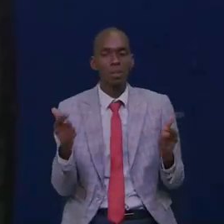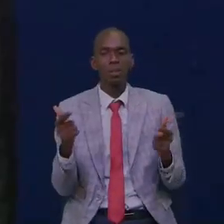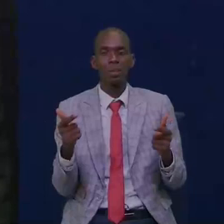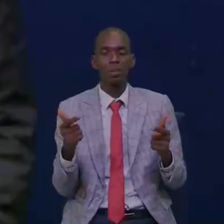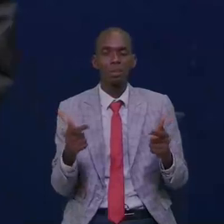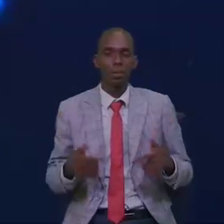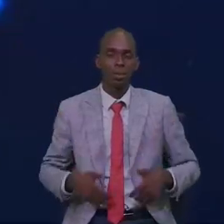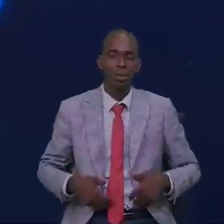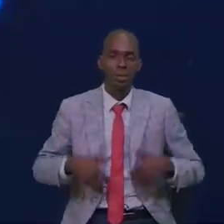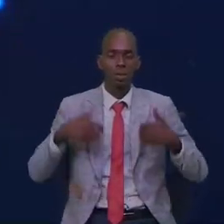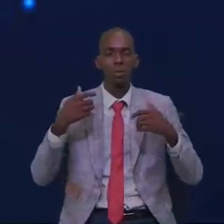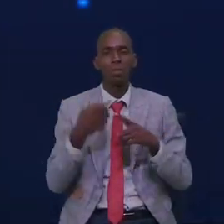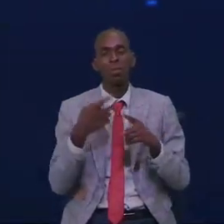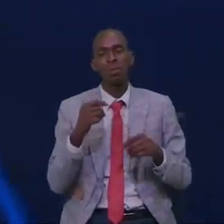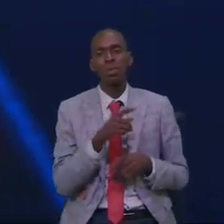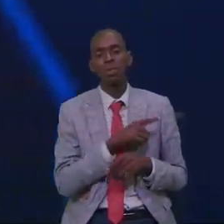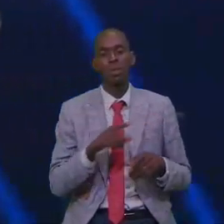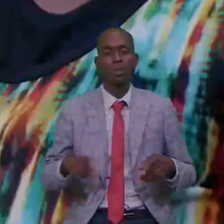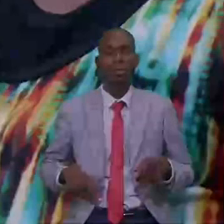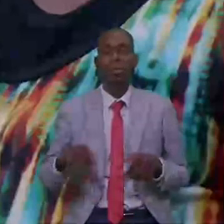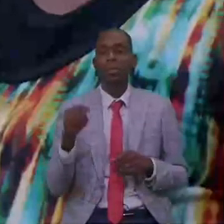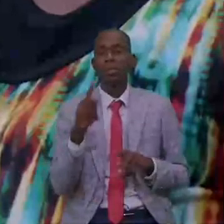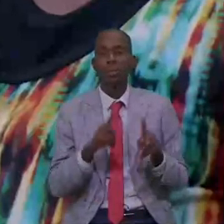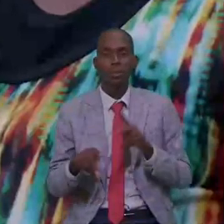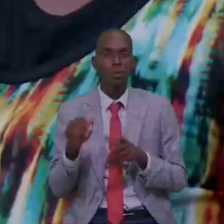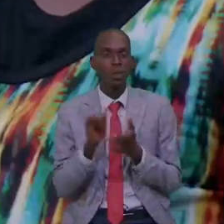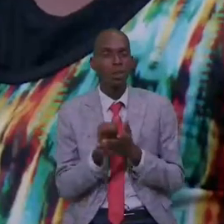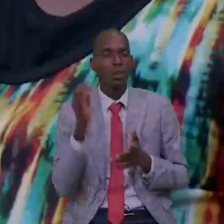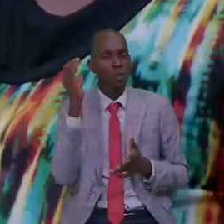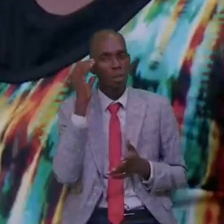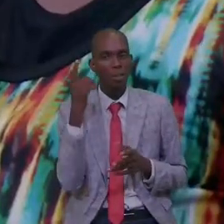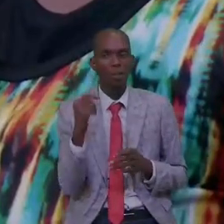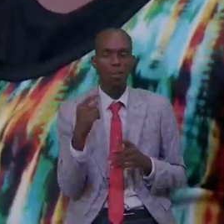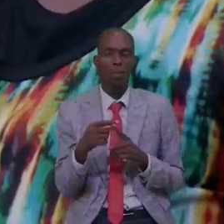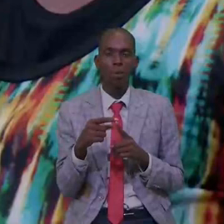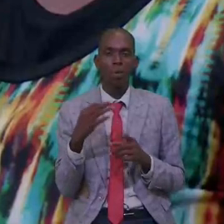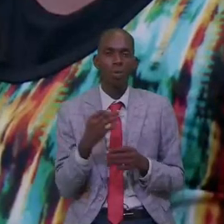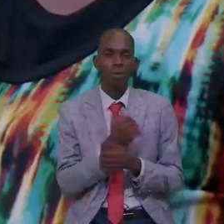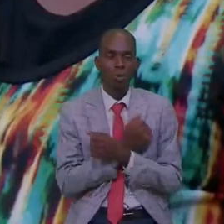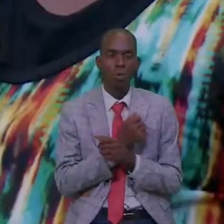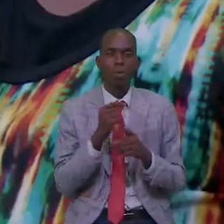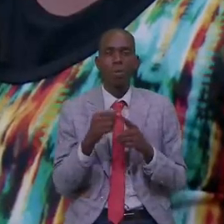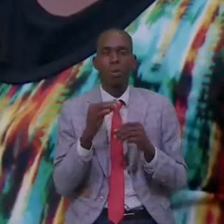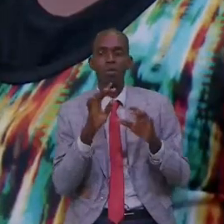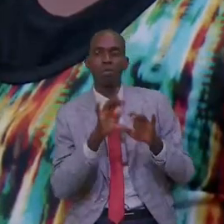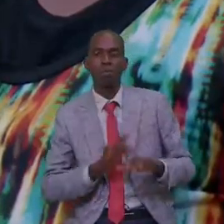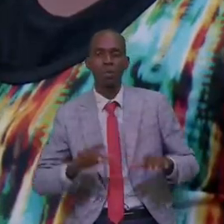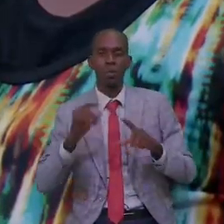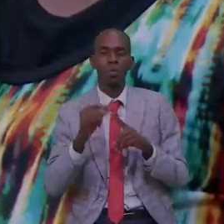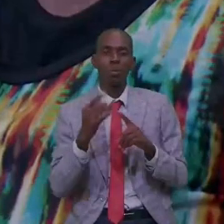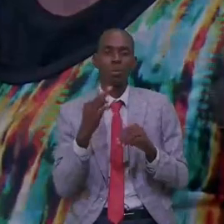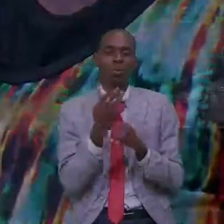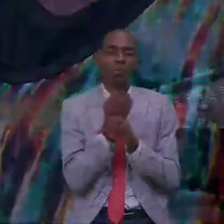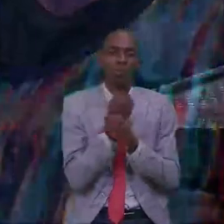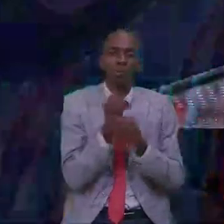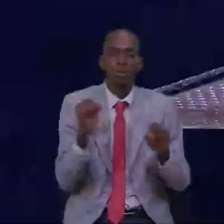grande colère. Les gens qui entendent la parole d'amour, la parole de miséricorde, la parole du salut et